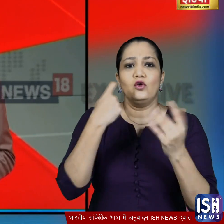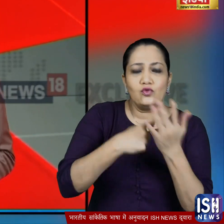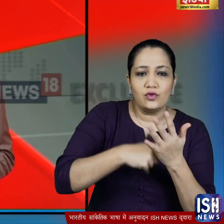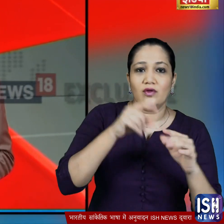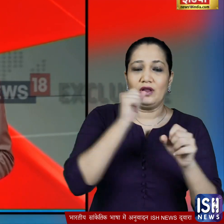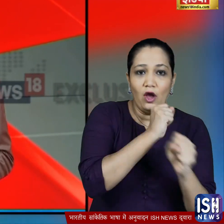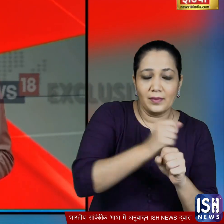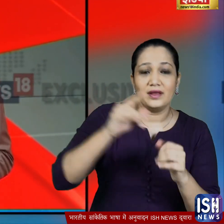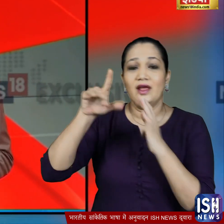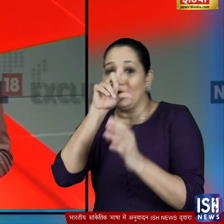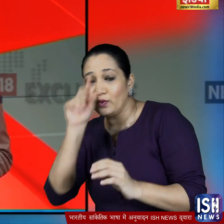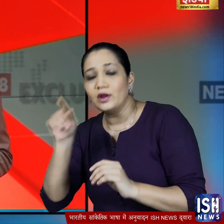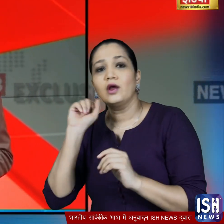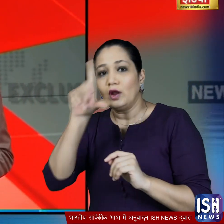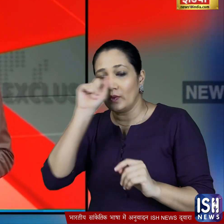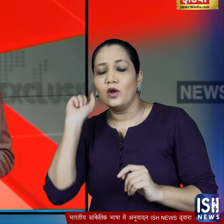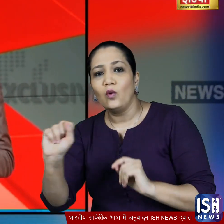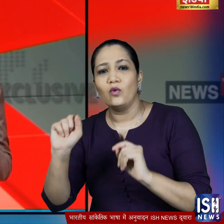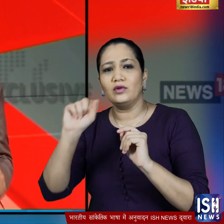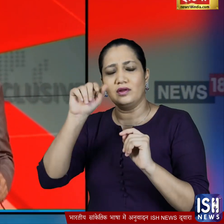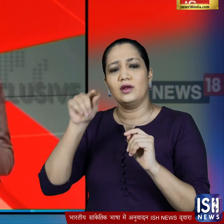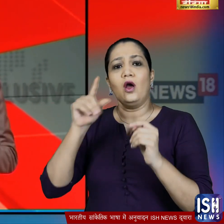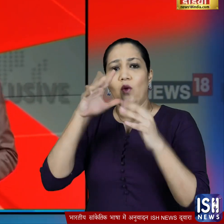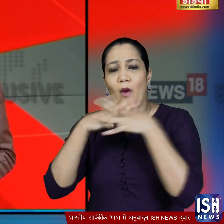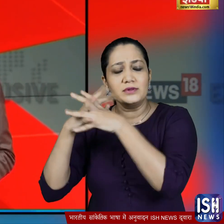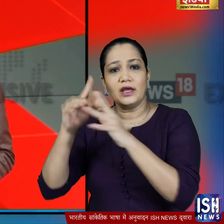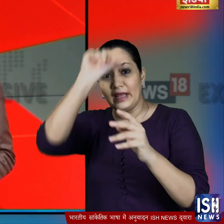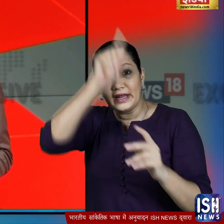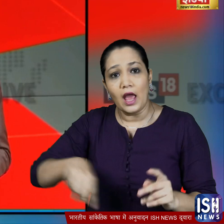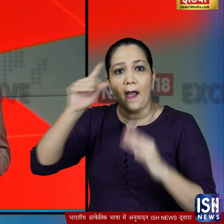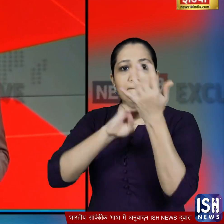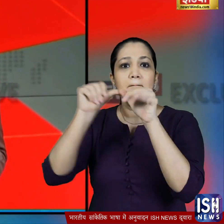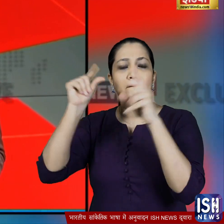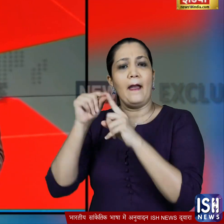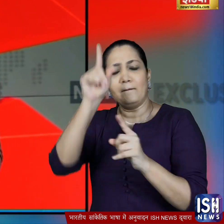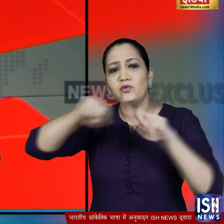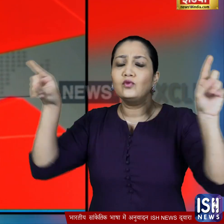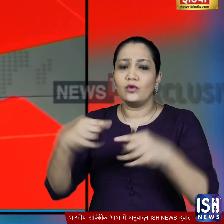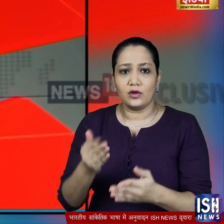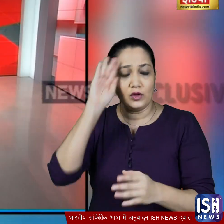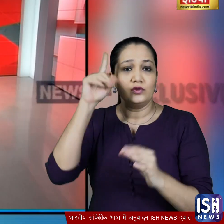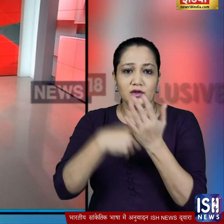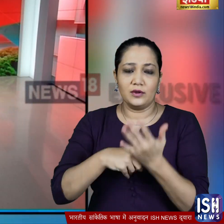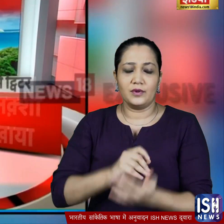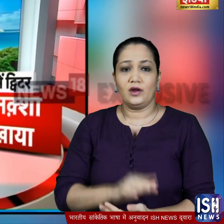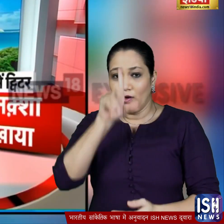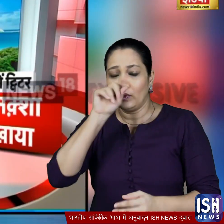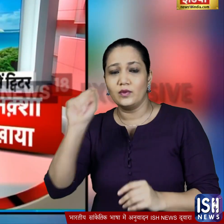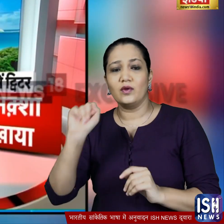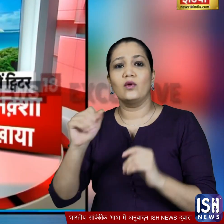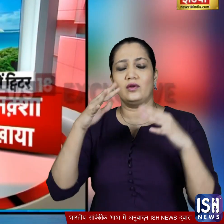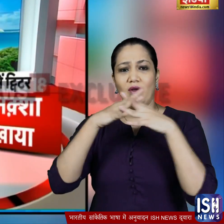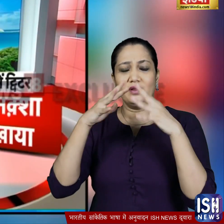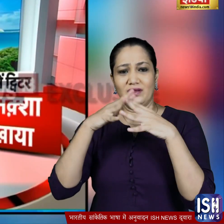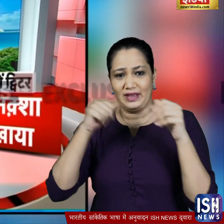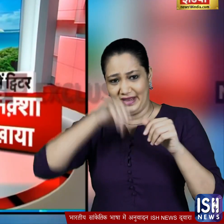रही तनातनी के बीच ट्विटर ने अपनी वेबसाइट पर भारत का नक्शा ही गलत तरीके से दिखा दिया। न्यूज 18 के अमिताभ सिन्हा की रिपोर्ट है कि ट्विटर ने अपनी वेबसाइट पर भारत